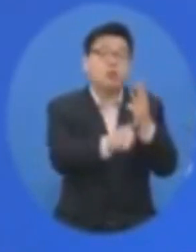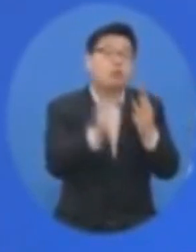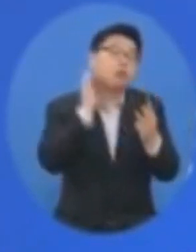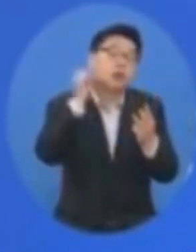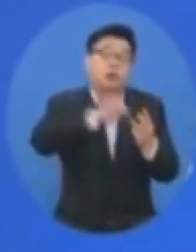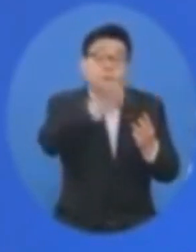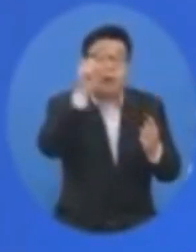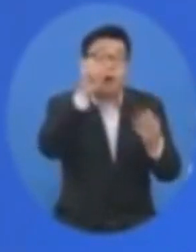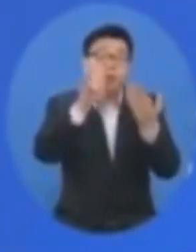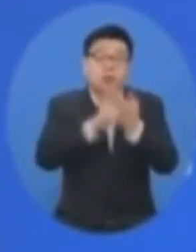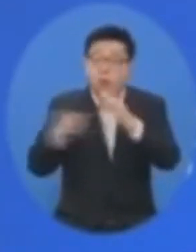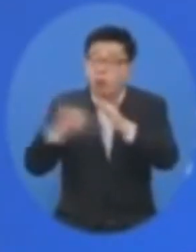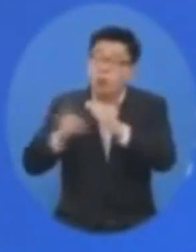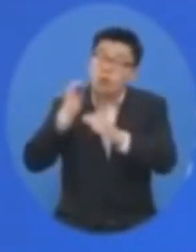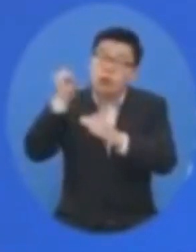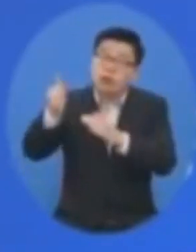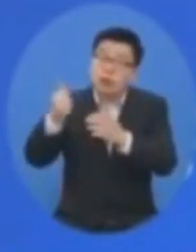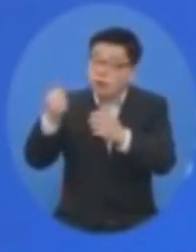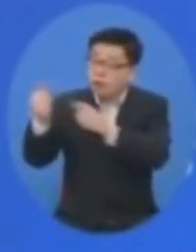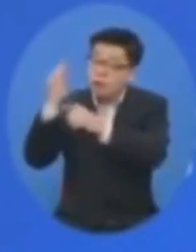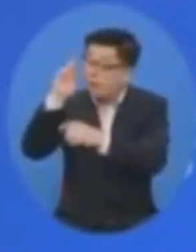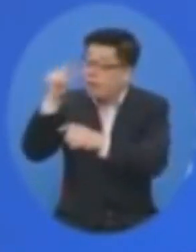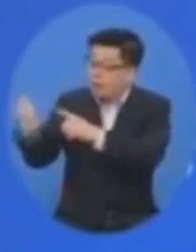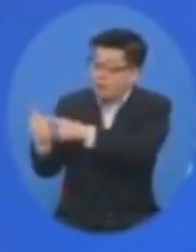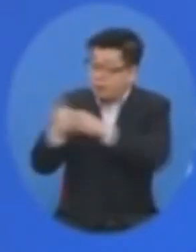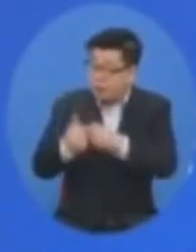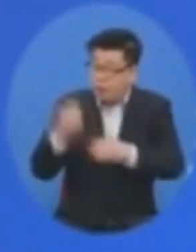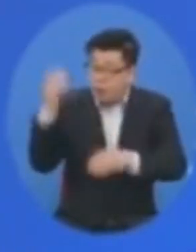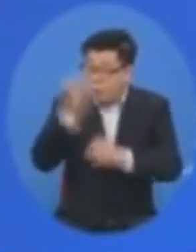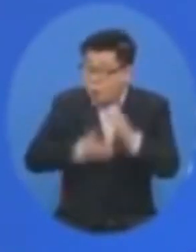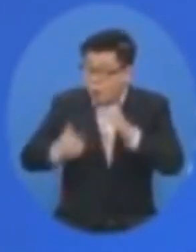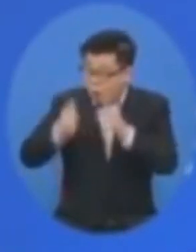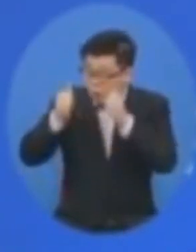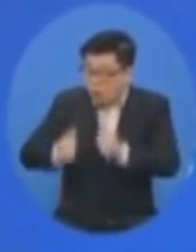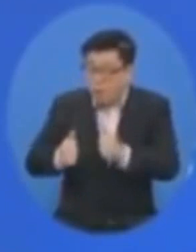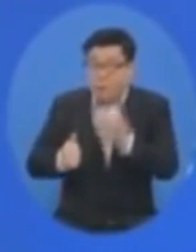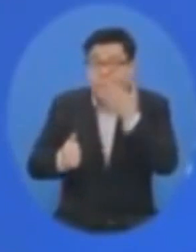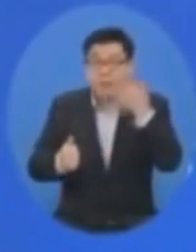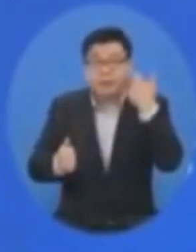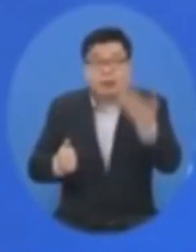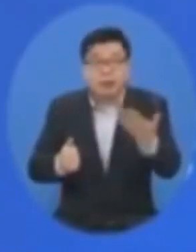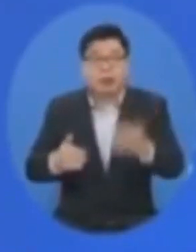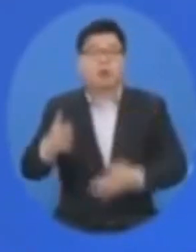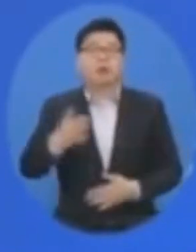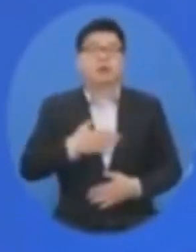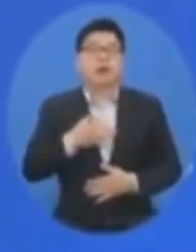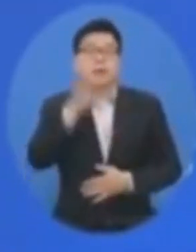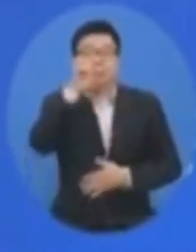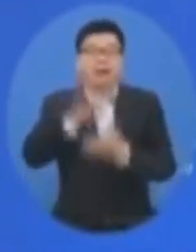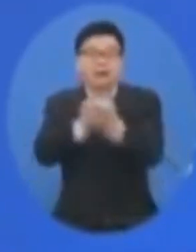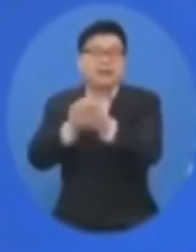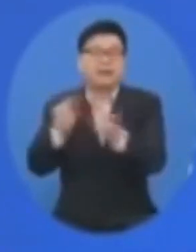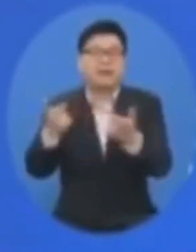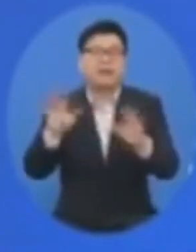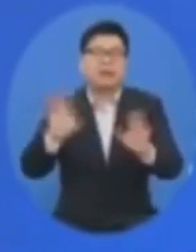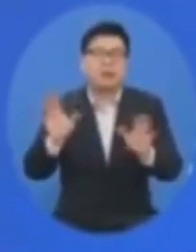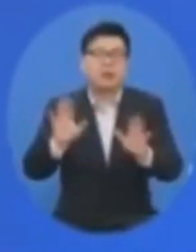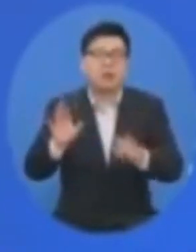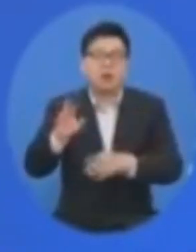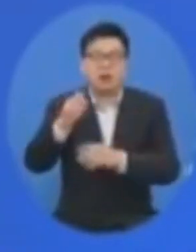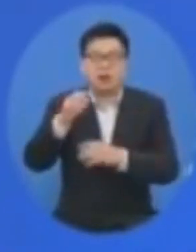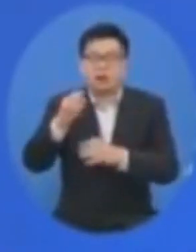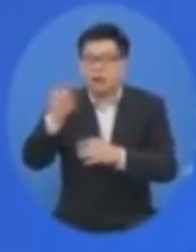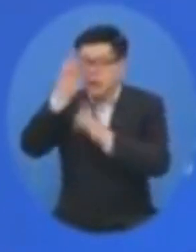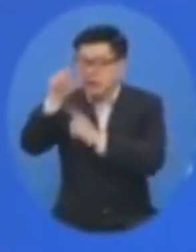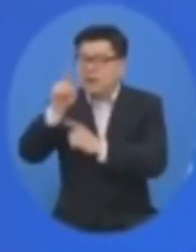하겠느냐. 내가 그런 이야기를 합니다. 거듭 이야기하지만은 나는 친박도 아니고 이명박 대통령이 있을 때 난